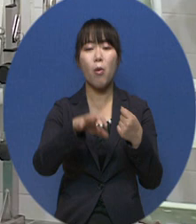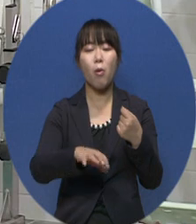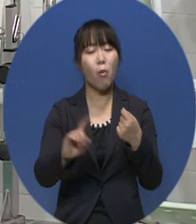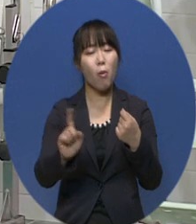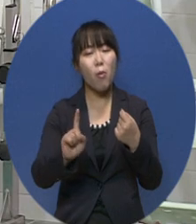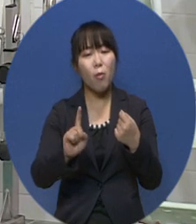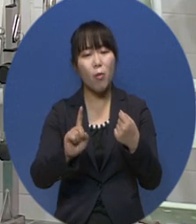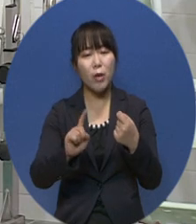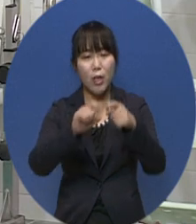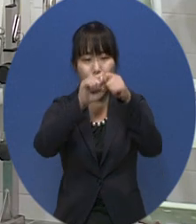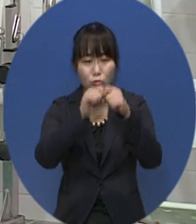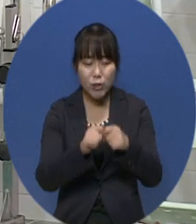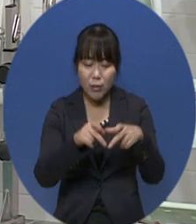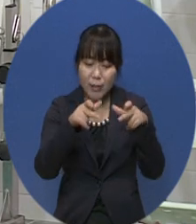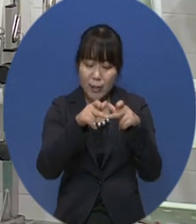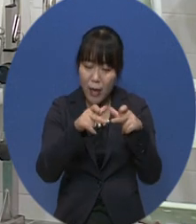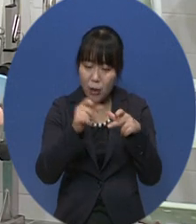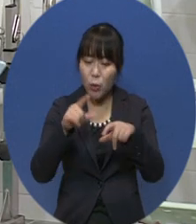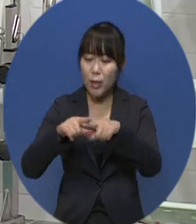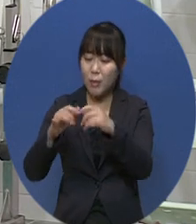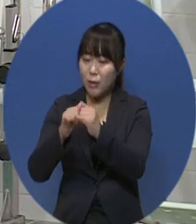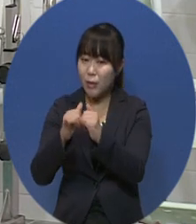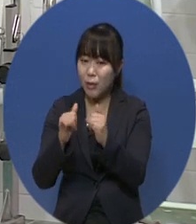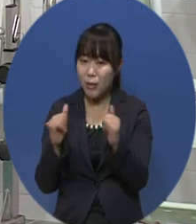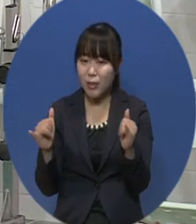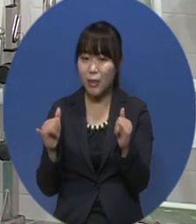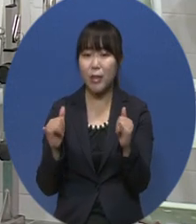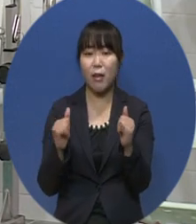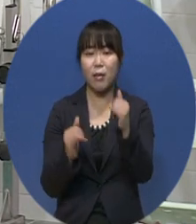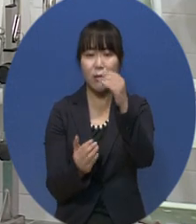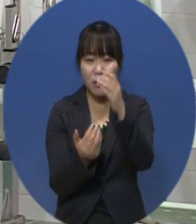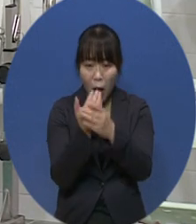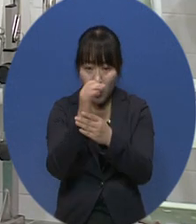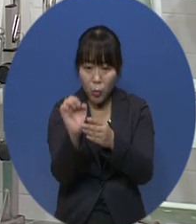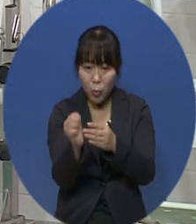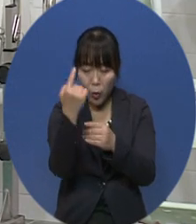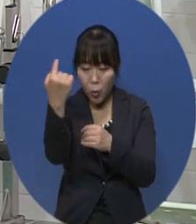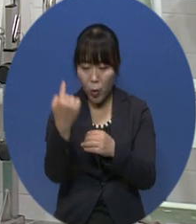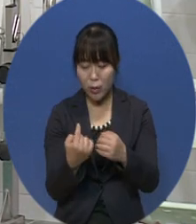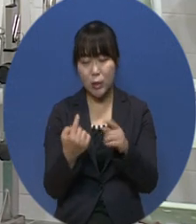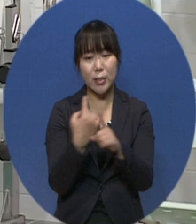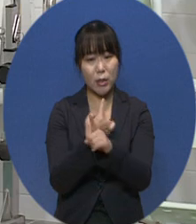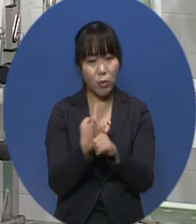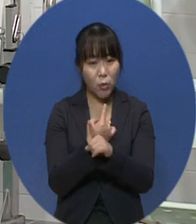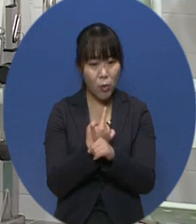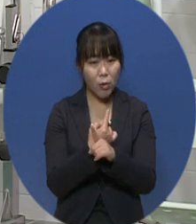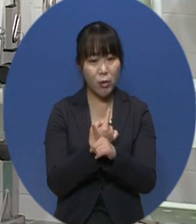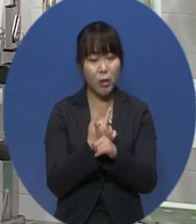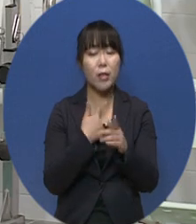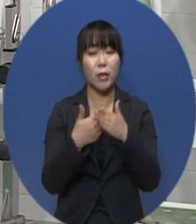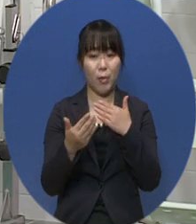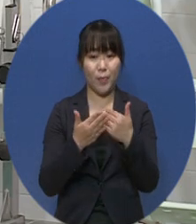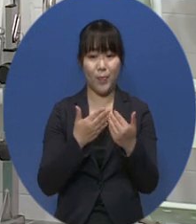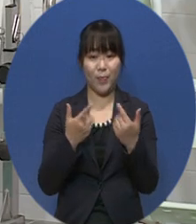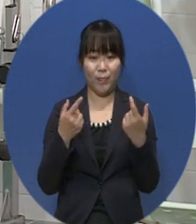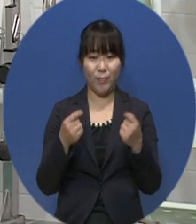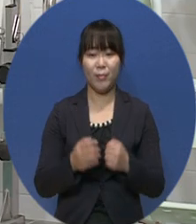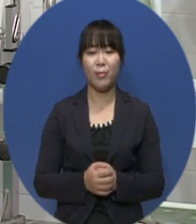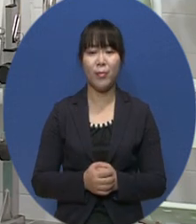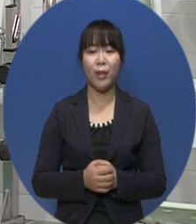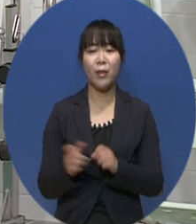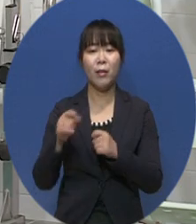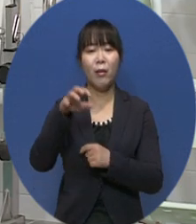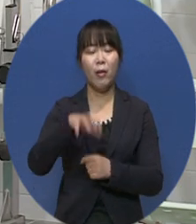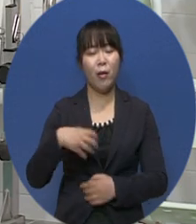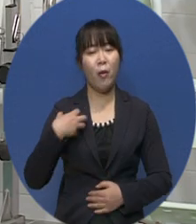구체적으로 장애인들 또 뭐 비장애인이 사고로 인해서 여기 오셔가지고 치료받고 이런 과정을 겪게 되잖아요. 예, 그럼